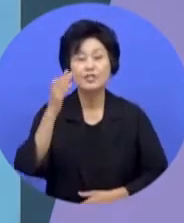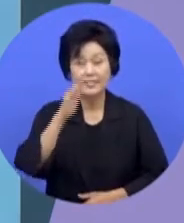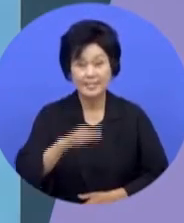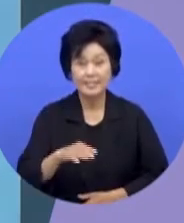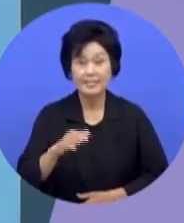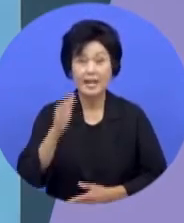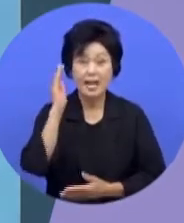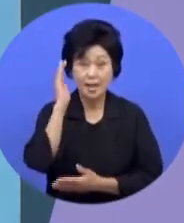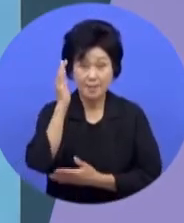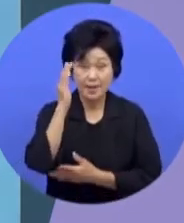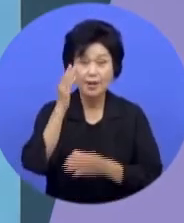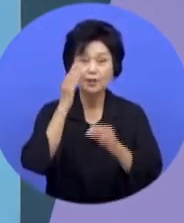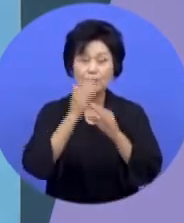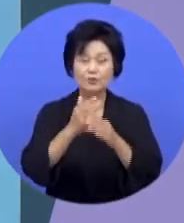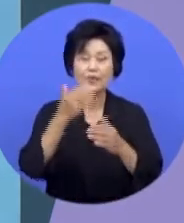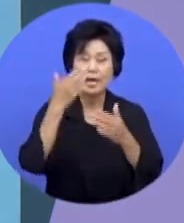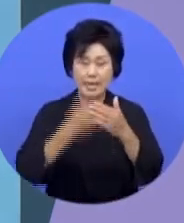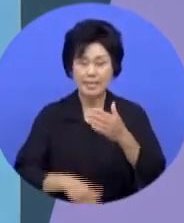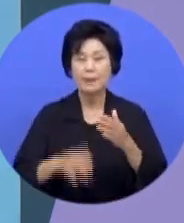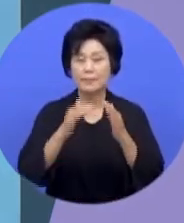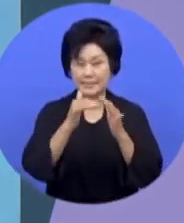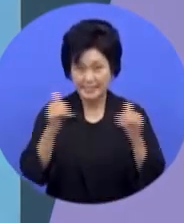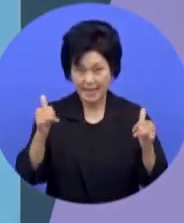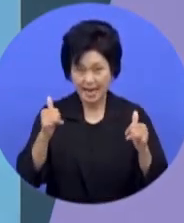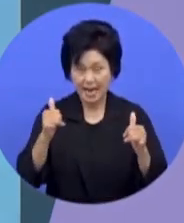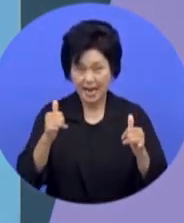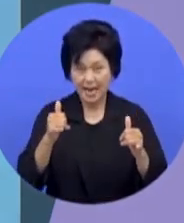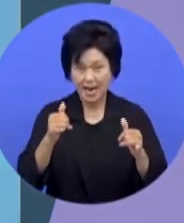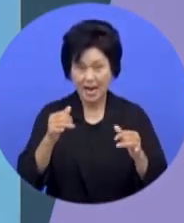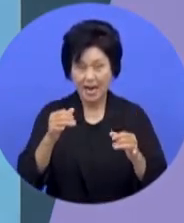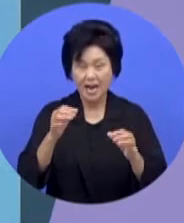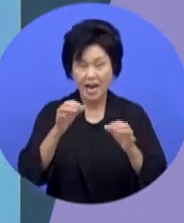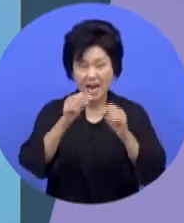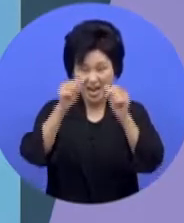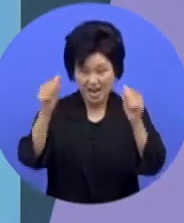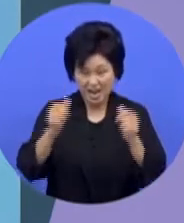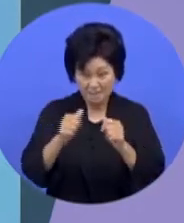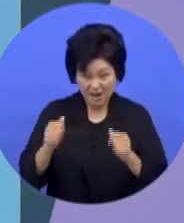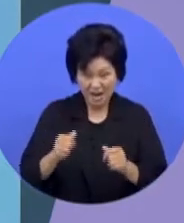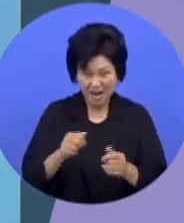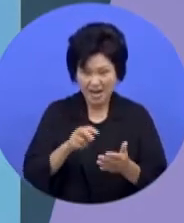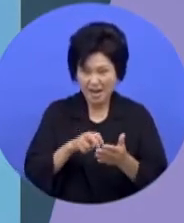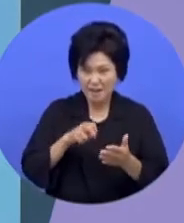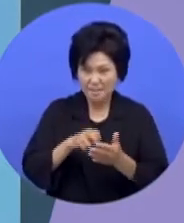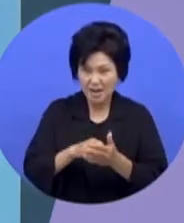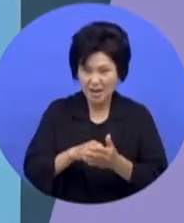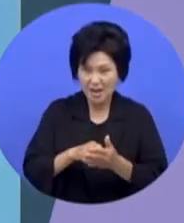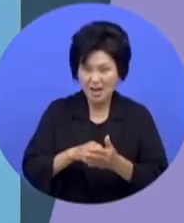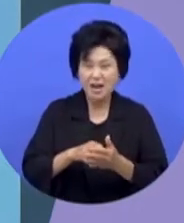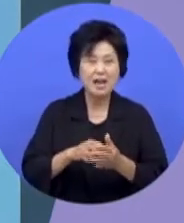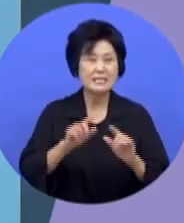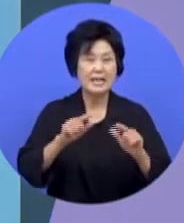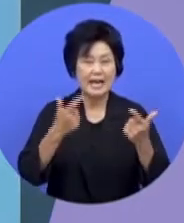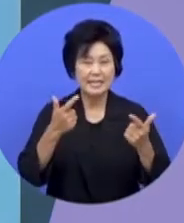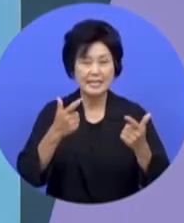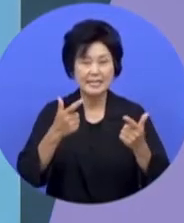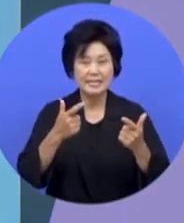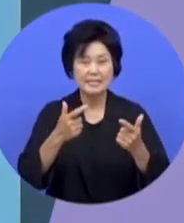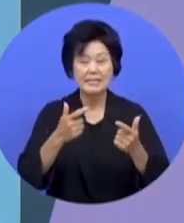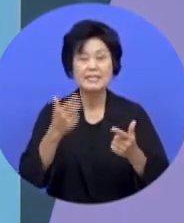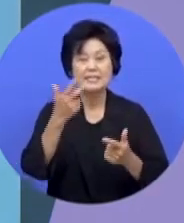자에 대해서 말씀을 해주셨습니다. 바알에게 무릎 꿇지 않은 7천 명의 남은 자. 정말 우리